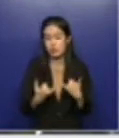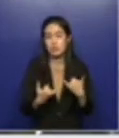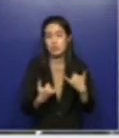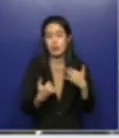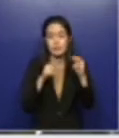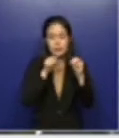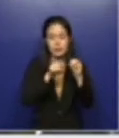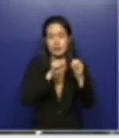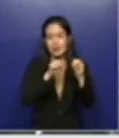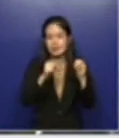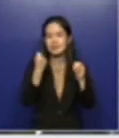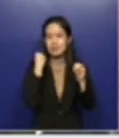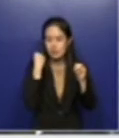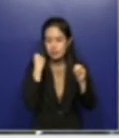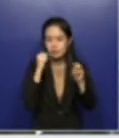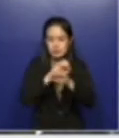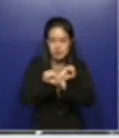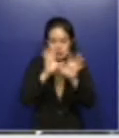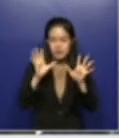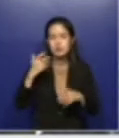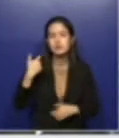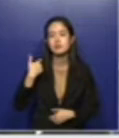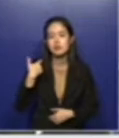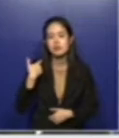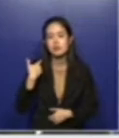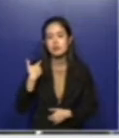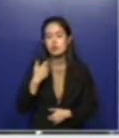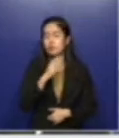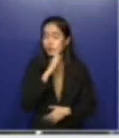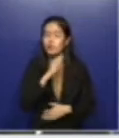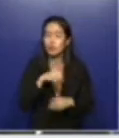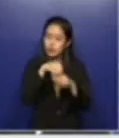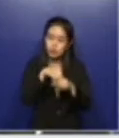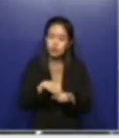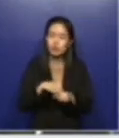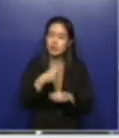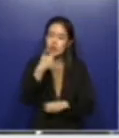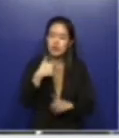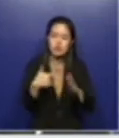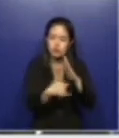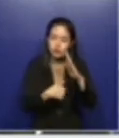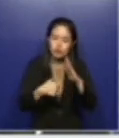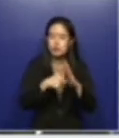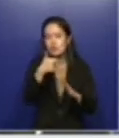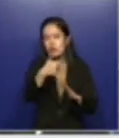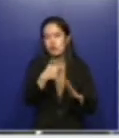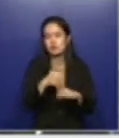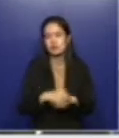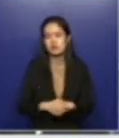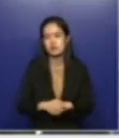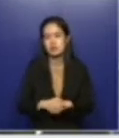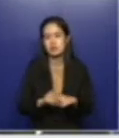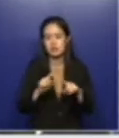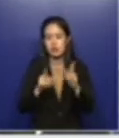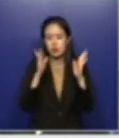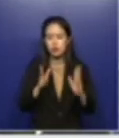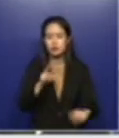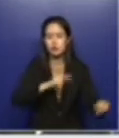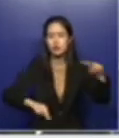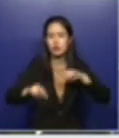อย่างนี้นะครับอยู่ตรงไหนก็ได้แต่ทำเสมือนกับกันเจ้าหน้าที่เรามีเยอะแยะครับทำไมไม่ไปดูแลเข